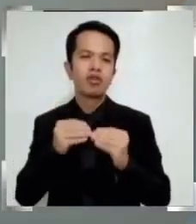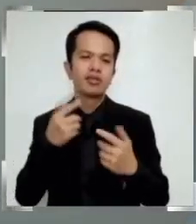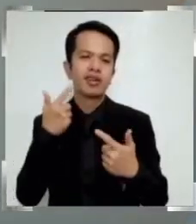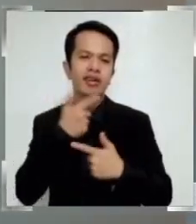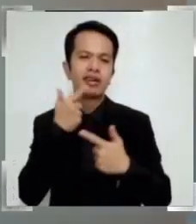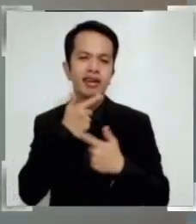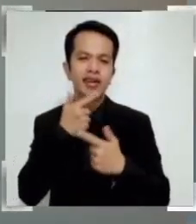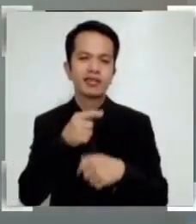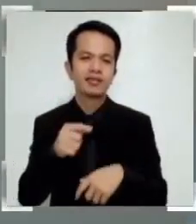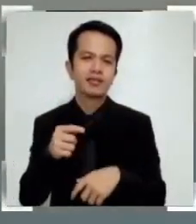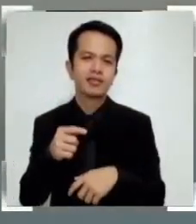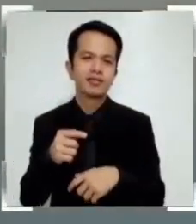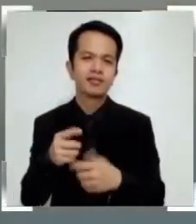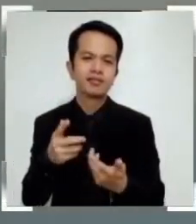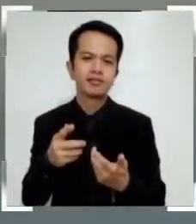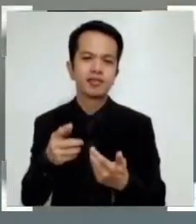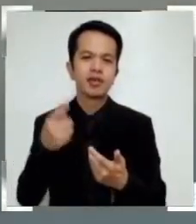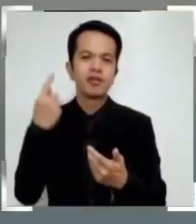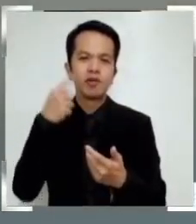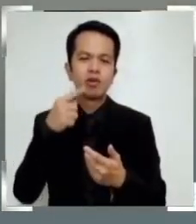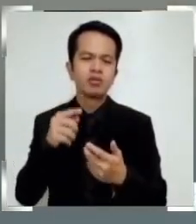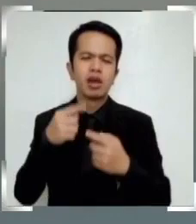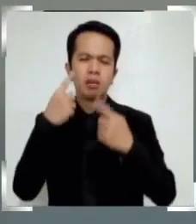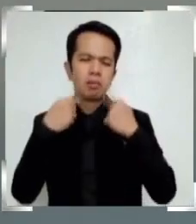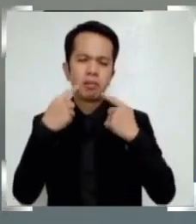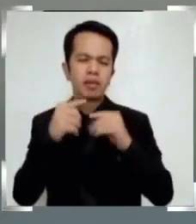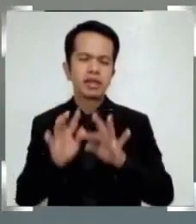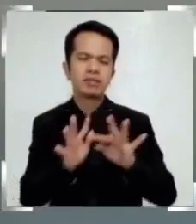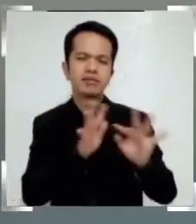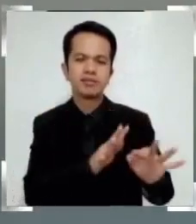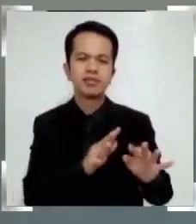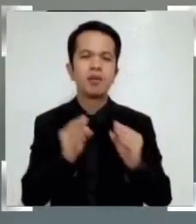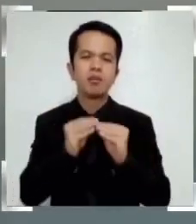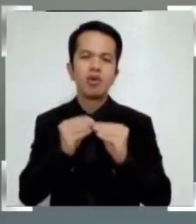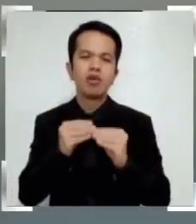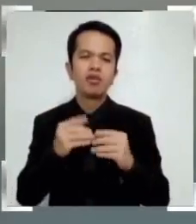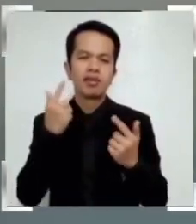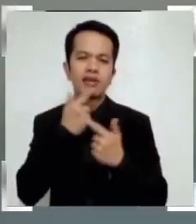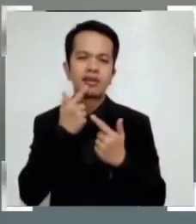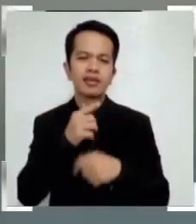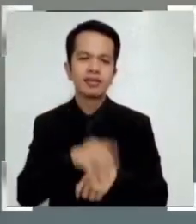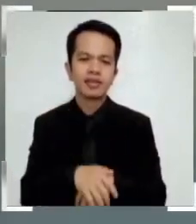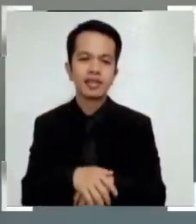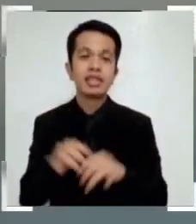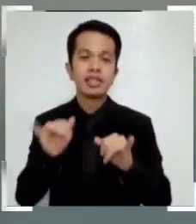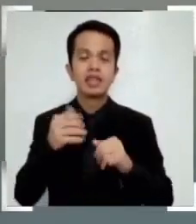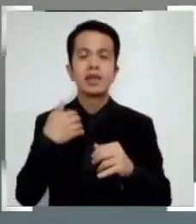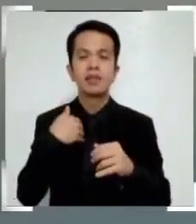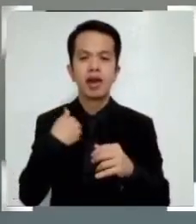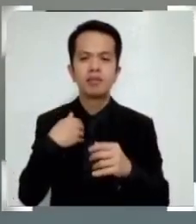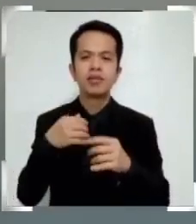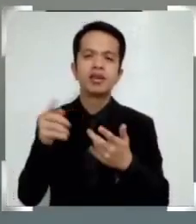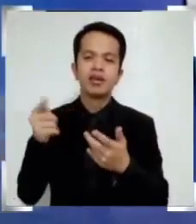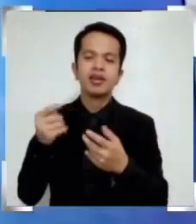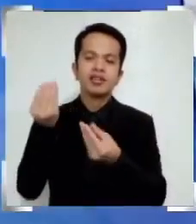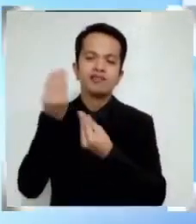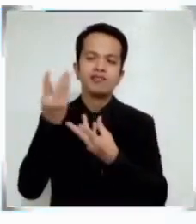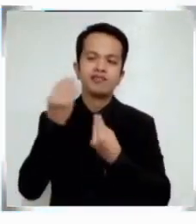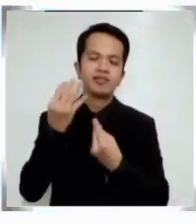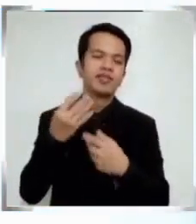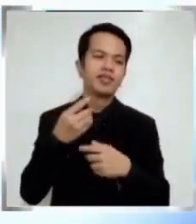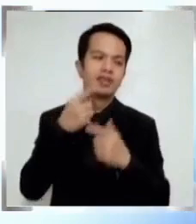iiyak pa, walang hahagulgol. Tapos may mga lines din na nakakatawa. So, biglang naiiyak na, tapos natatawa.